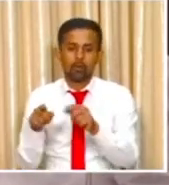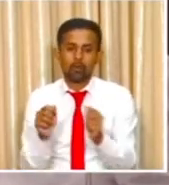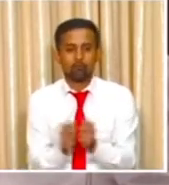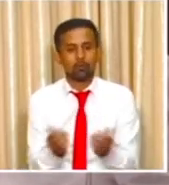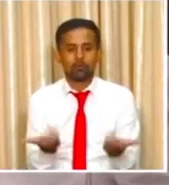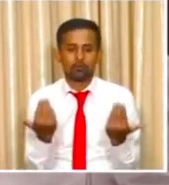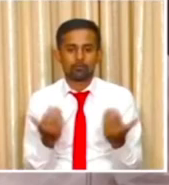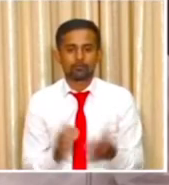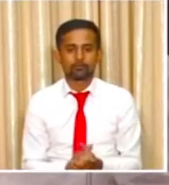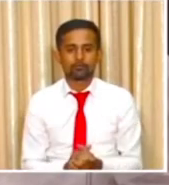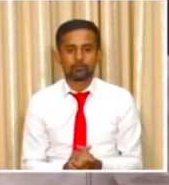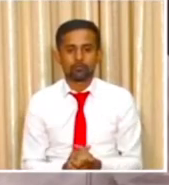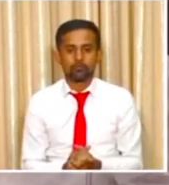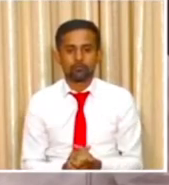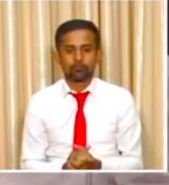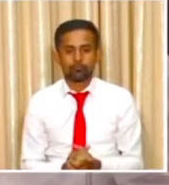यानो